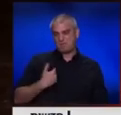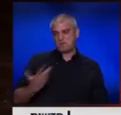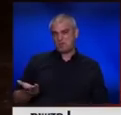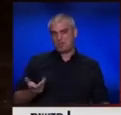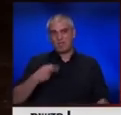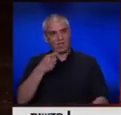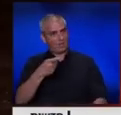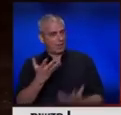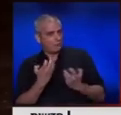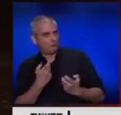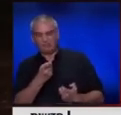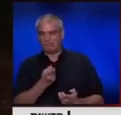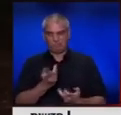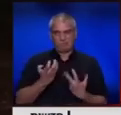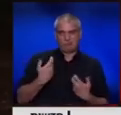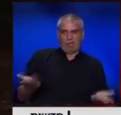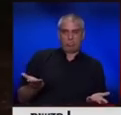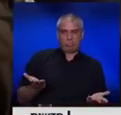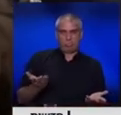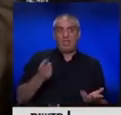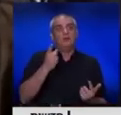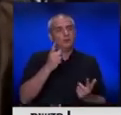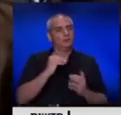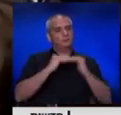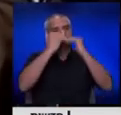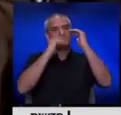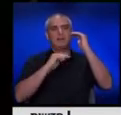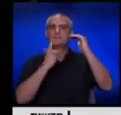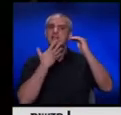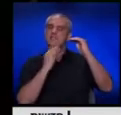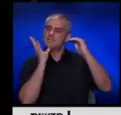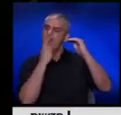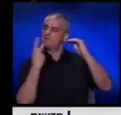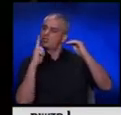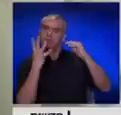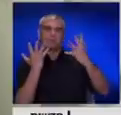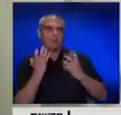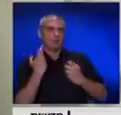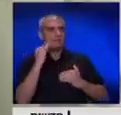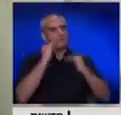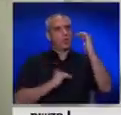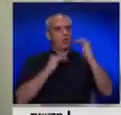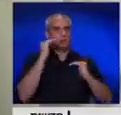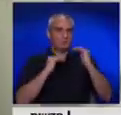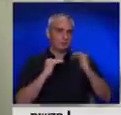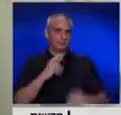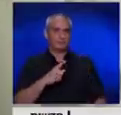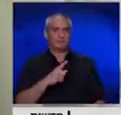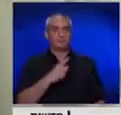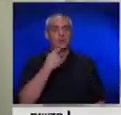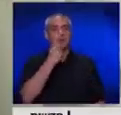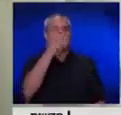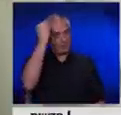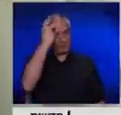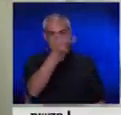אתה מושך אותי, אתה לא מושך אותי, הוא מדרג. מי יותר יפה, מי פחות יפה. הוא אומר תמיד לשכב,